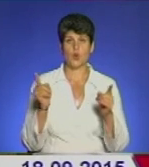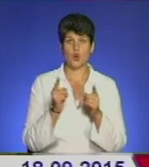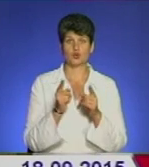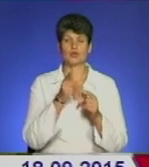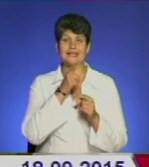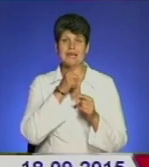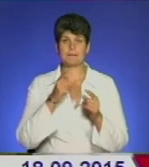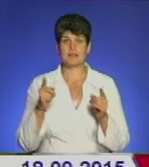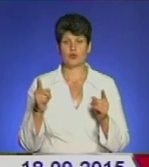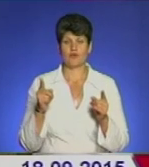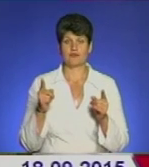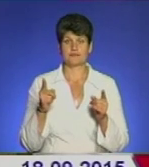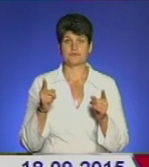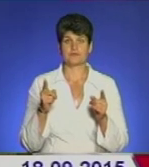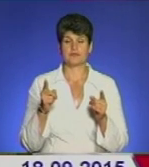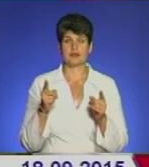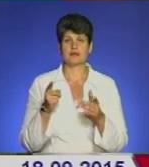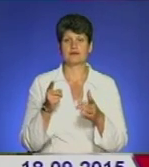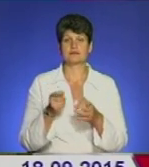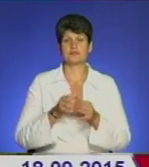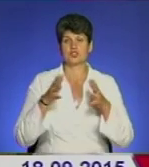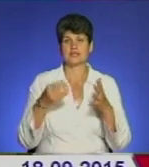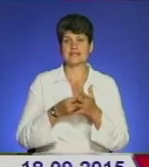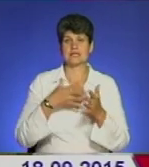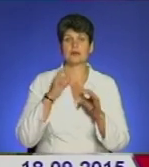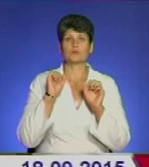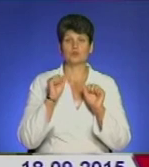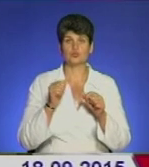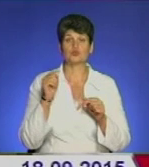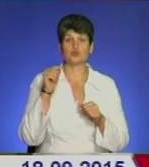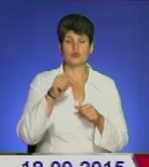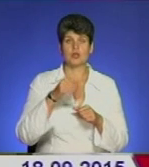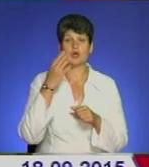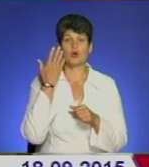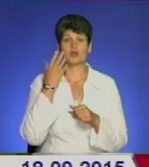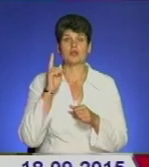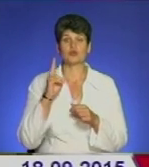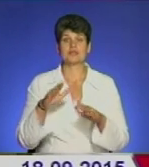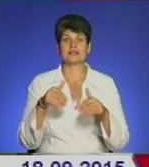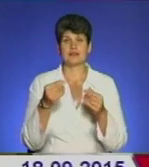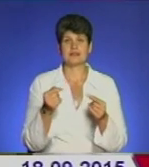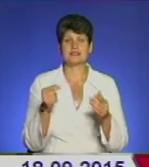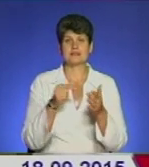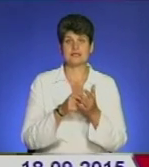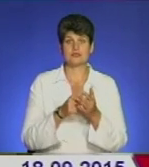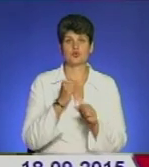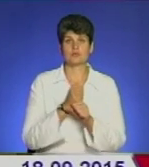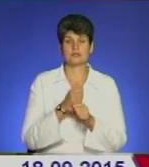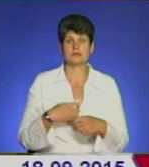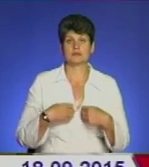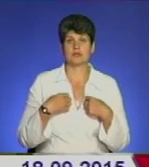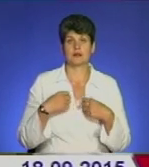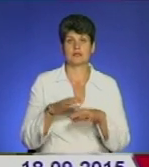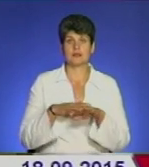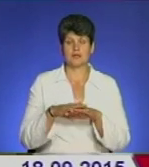короткотермінові всплески ціни можливі тільки тоді, коли хтось задасться ціллю зробити паніку на ринку. Так як було це